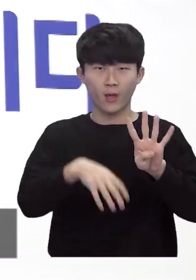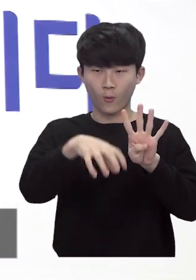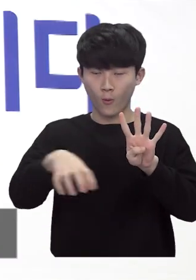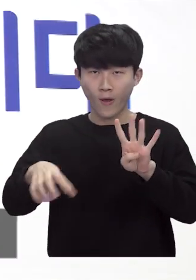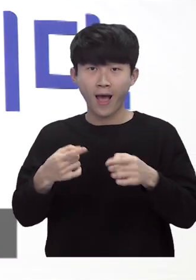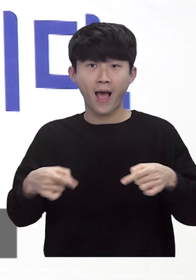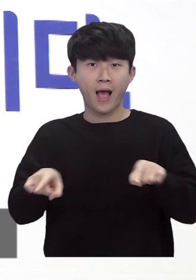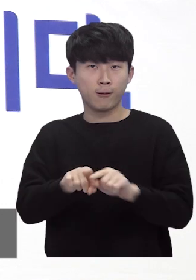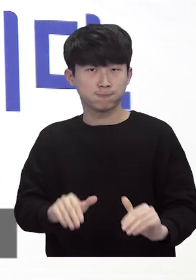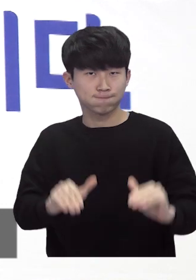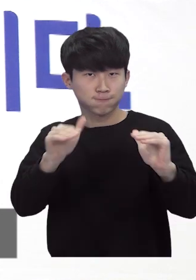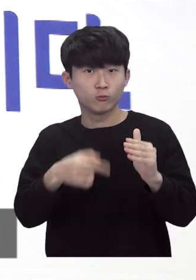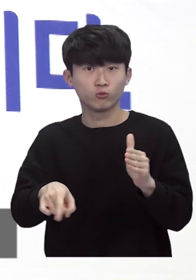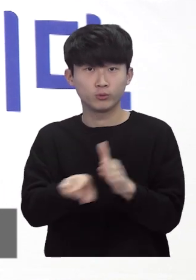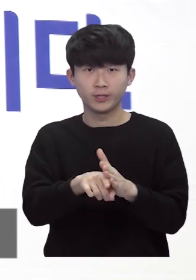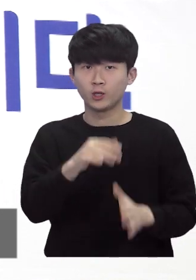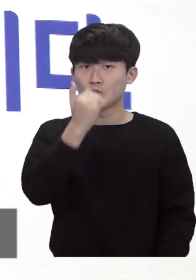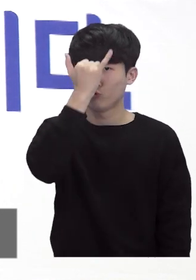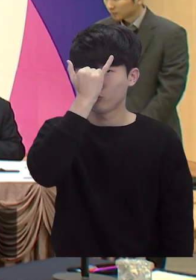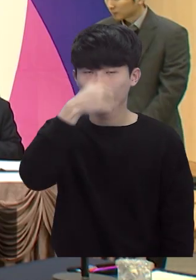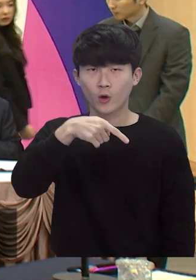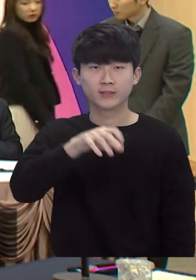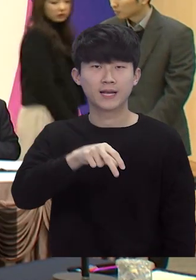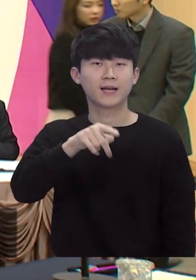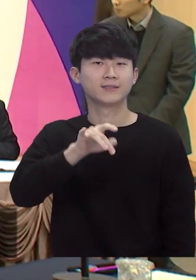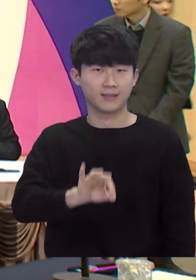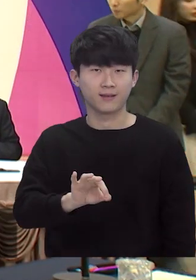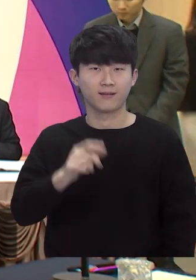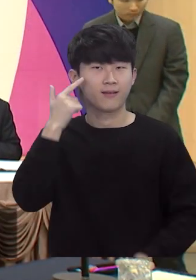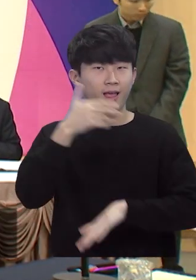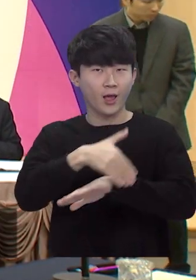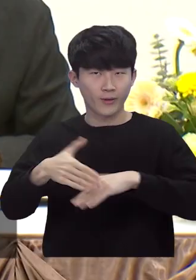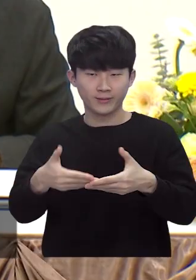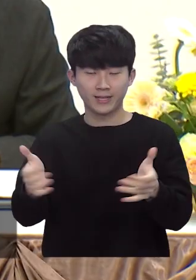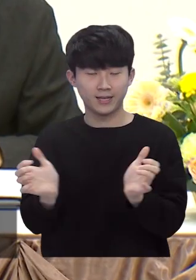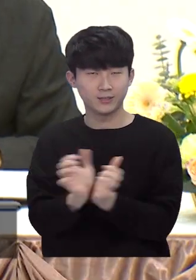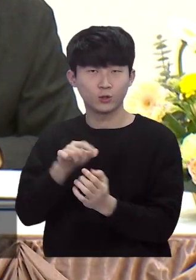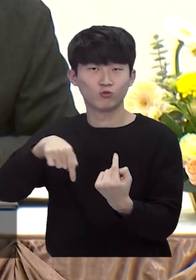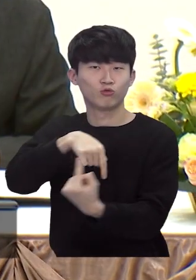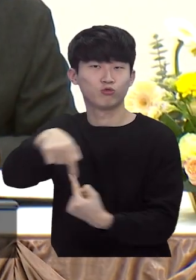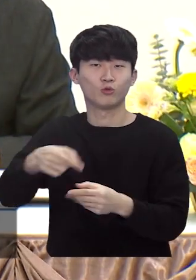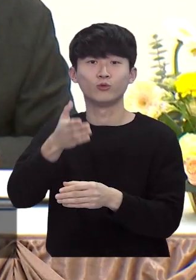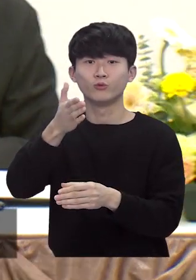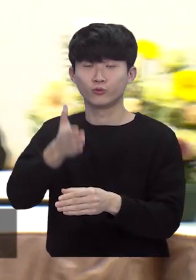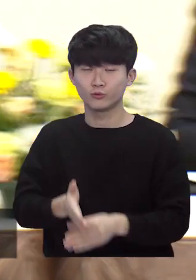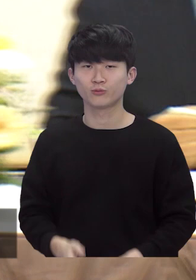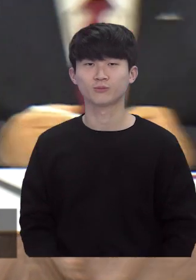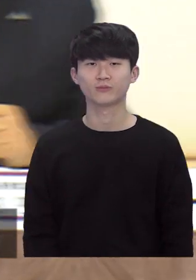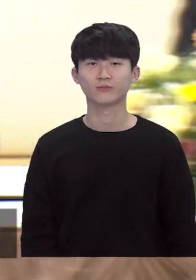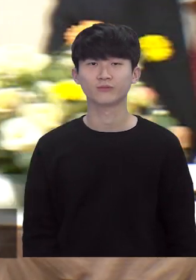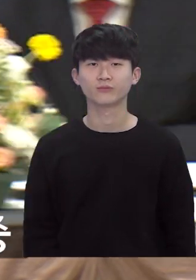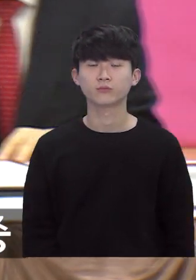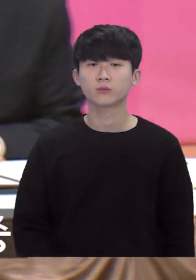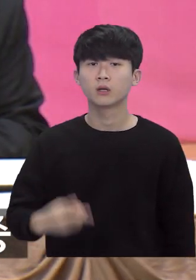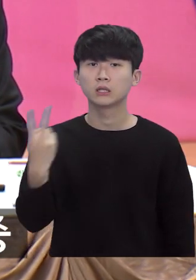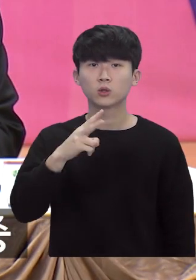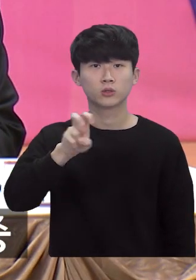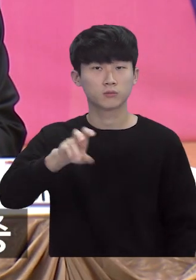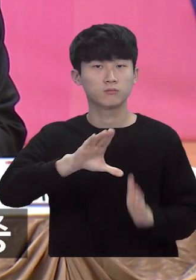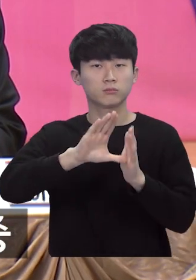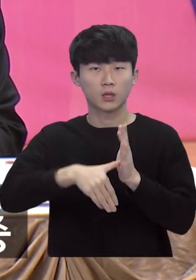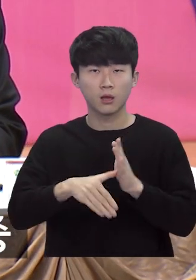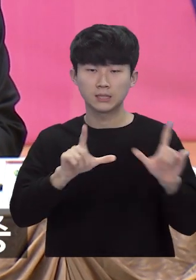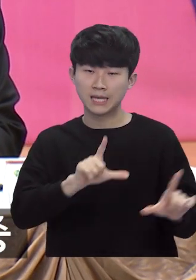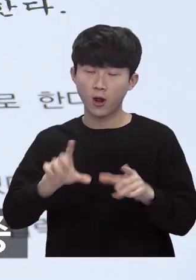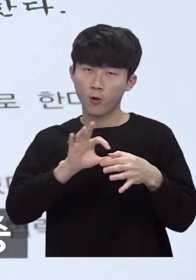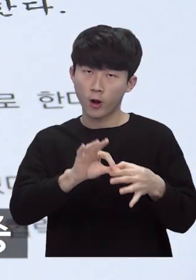시도에 원활한 광역행정협력과 상생발전 논의를 위해 충청권 상생협력기획단을 운영하고 있고